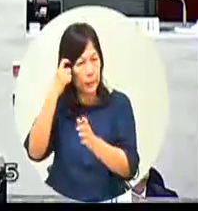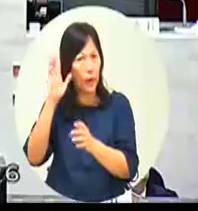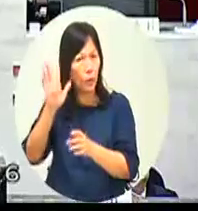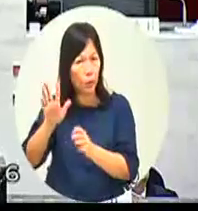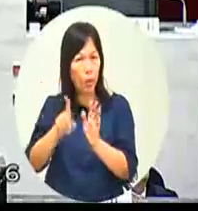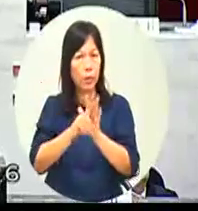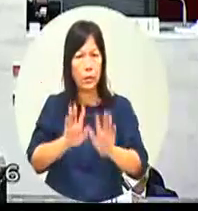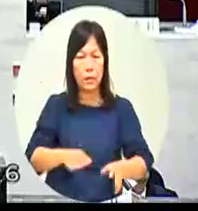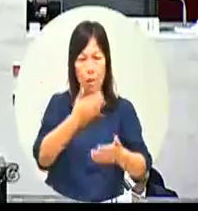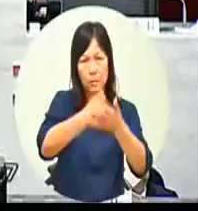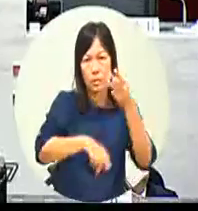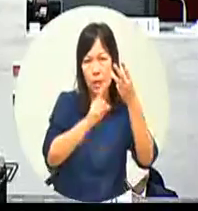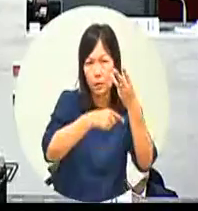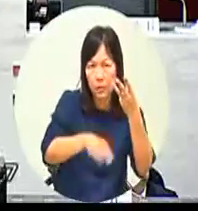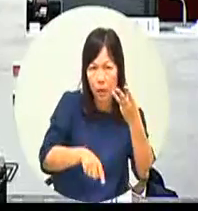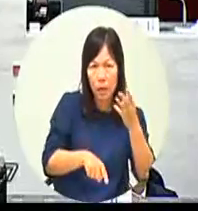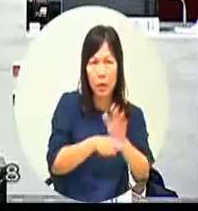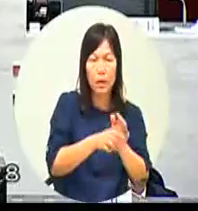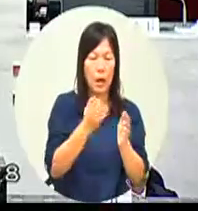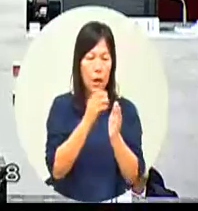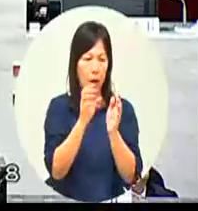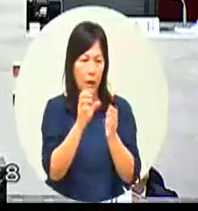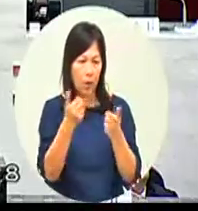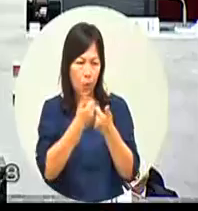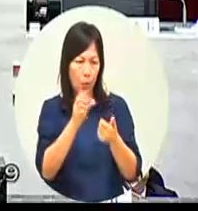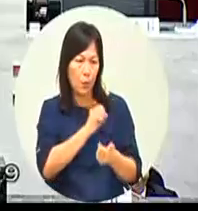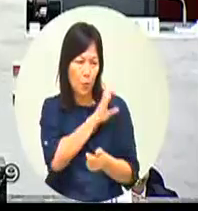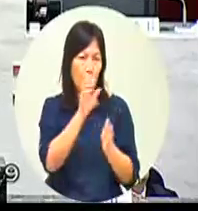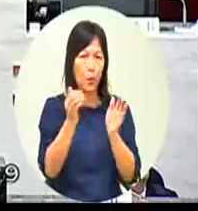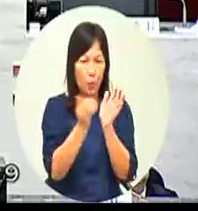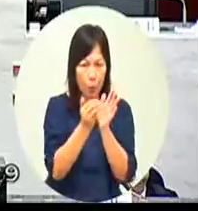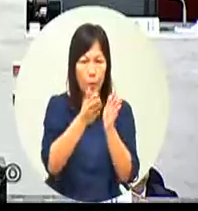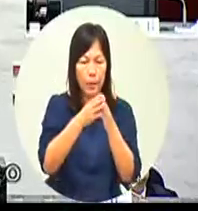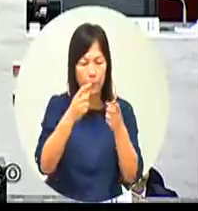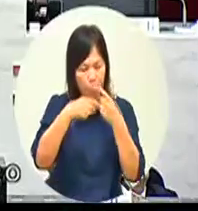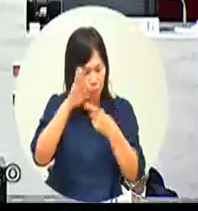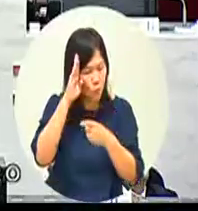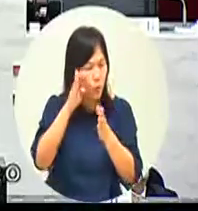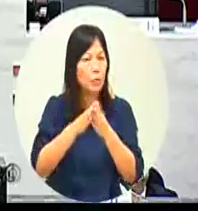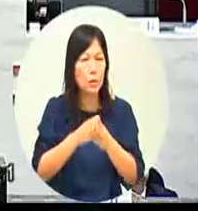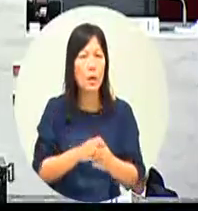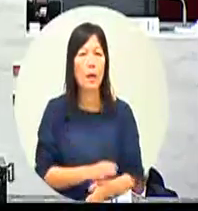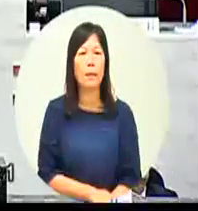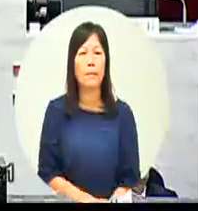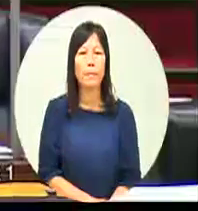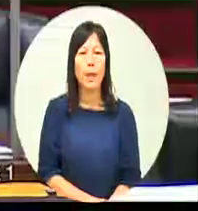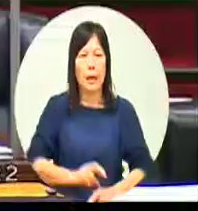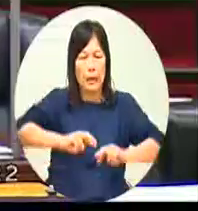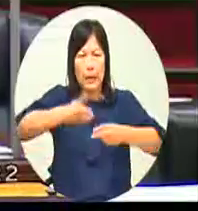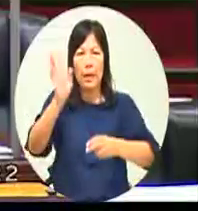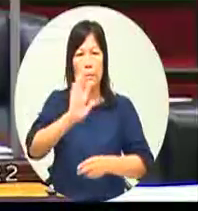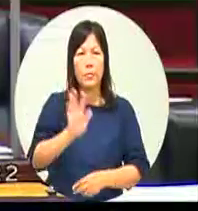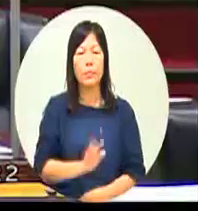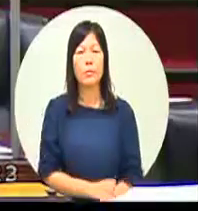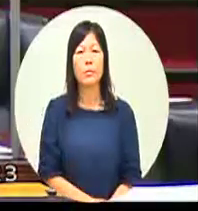在现场只有3个，因为要快散会了。 好，没关系， 抱歉。 好，不用更改了，议